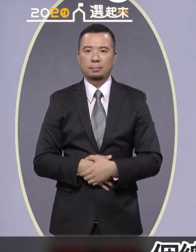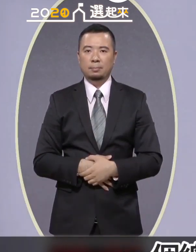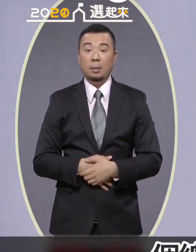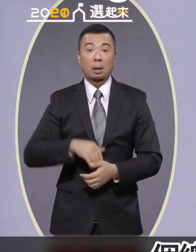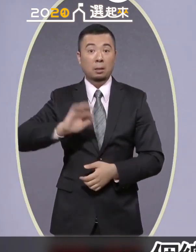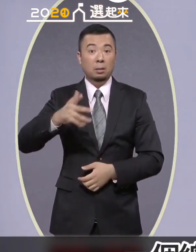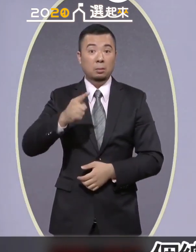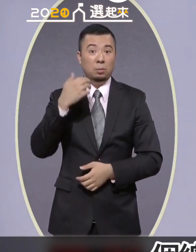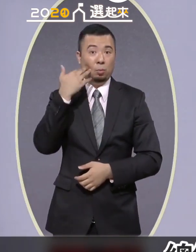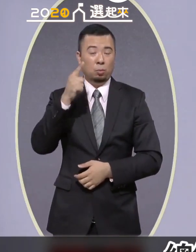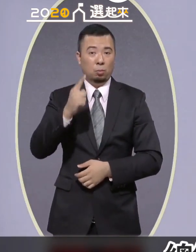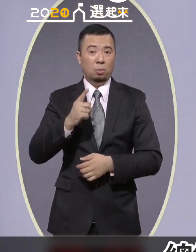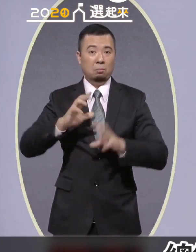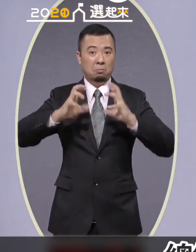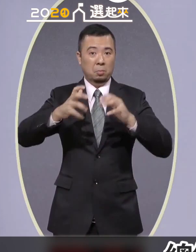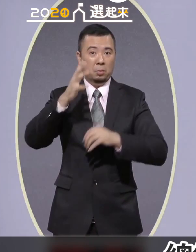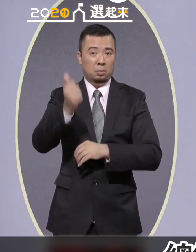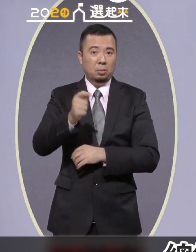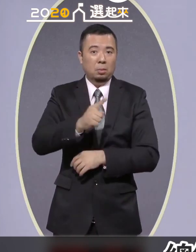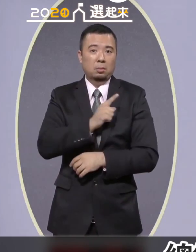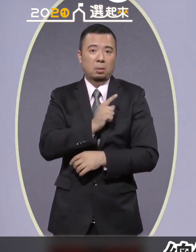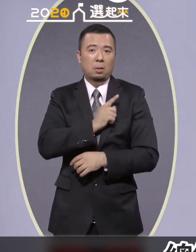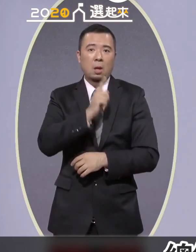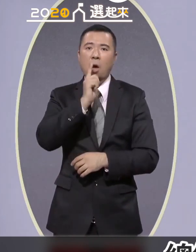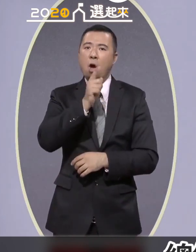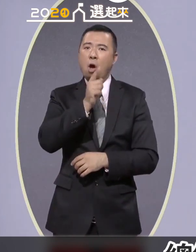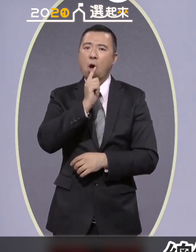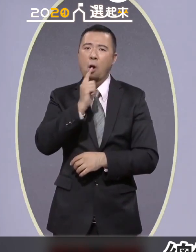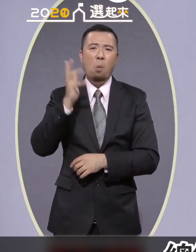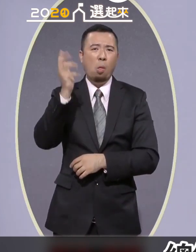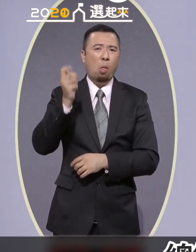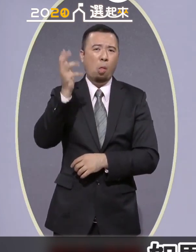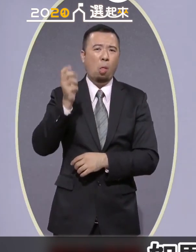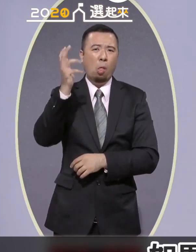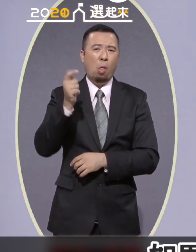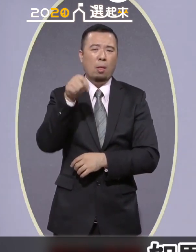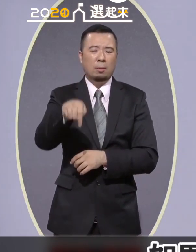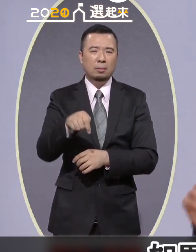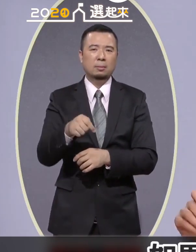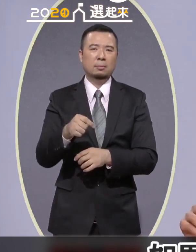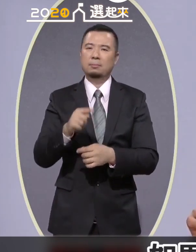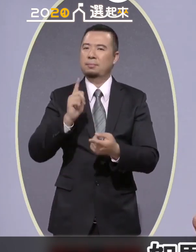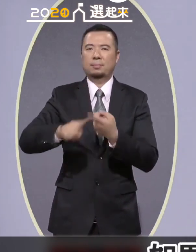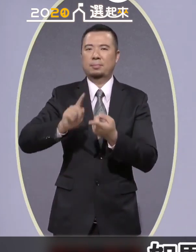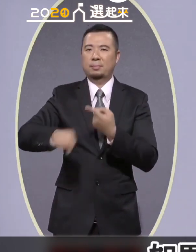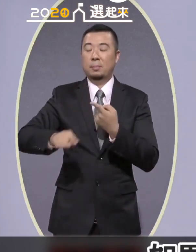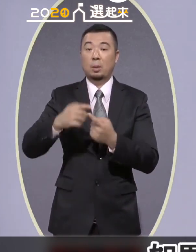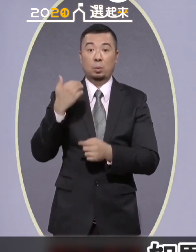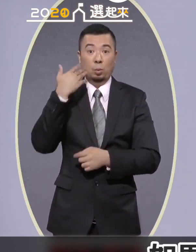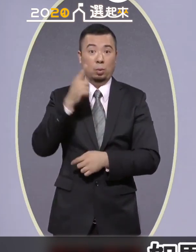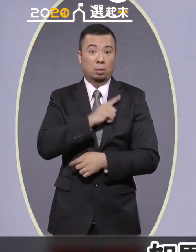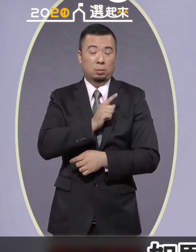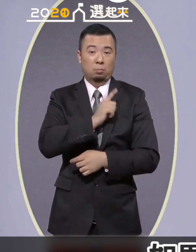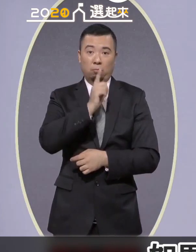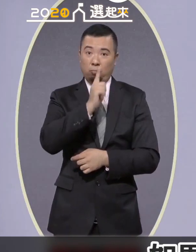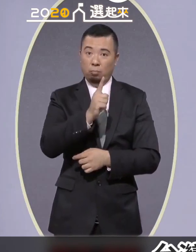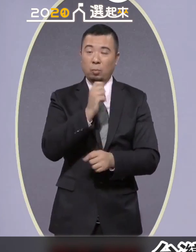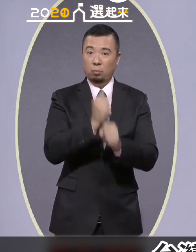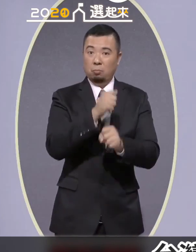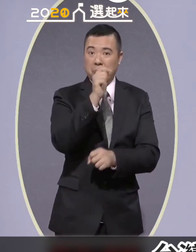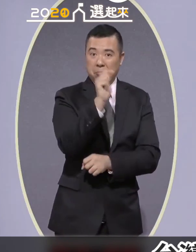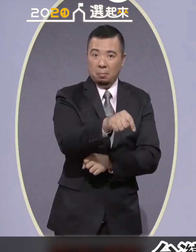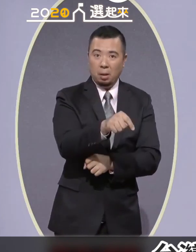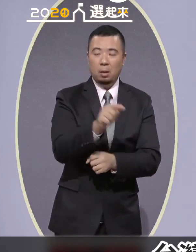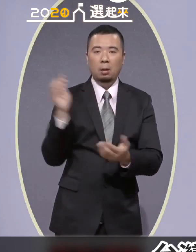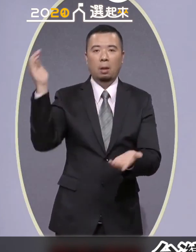口开河的，总统的每一句话都很重要，如果不重视承诺，信口开河，台